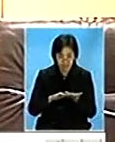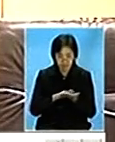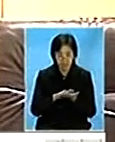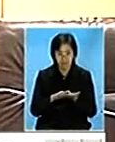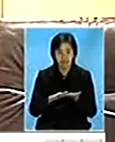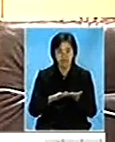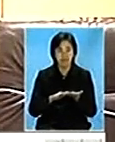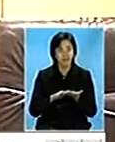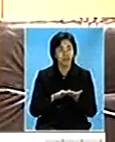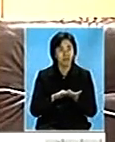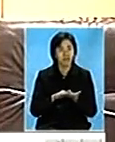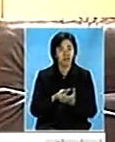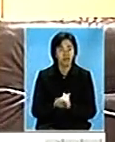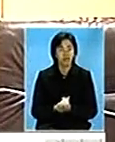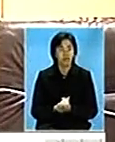ที่นี่ด้วยครับ